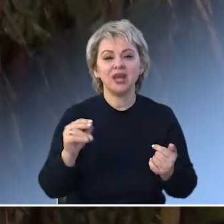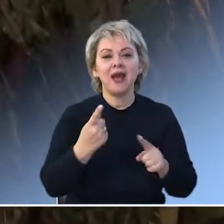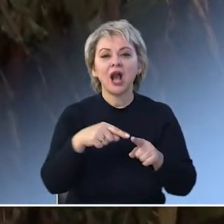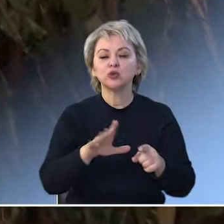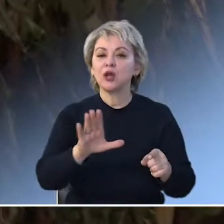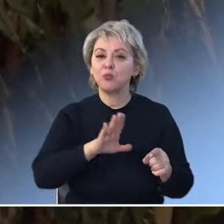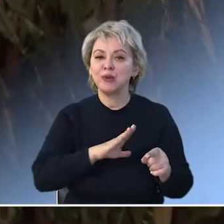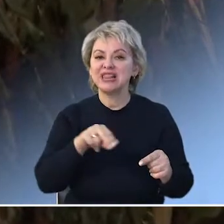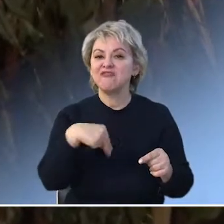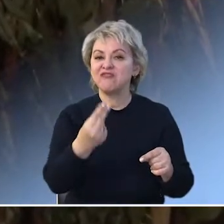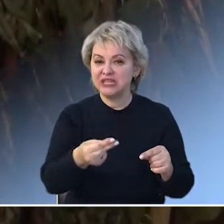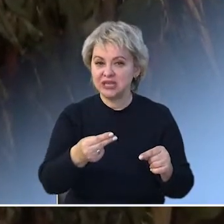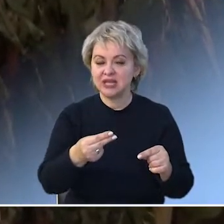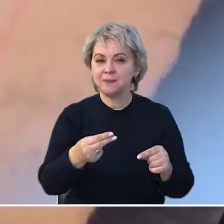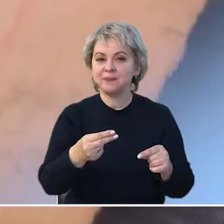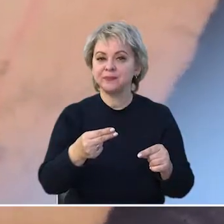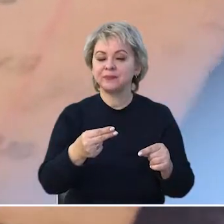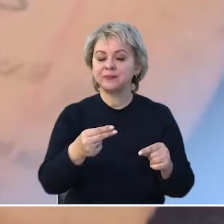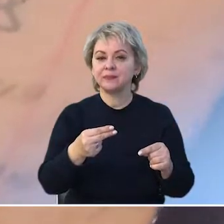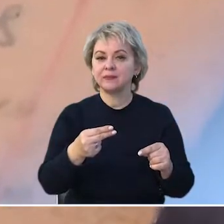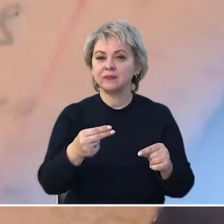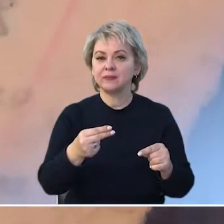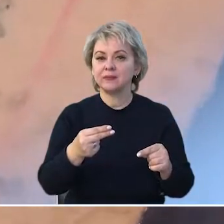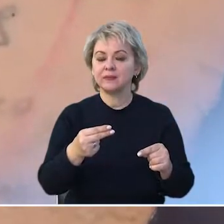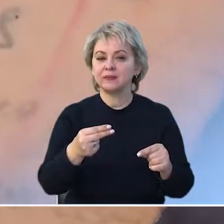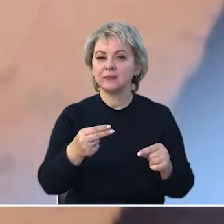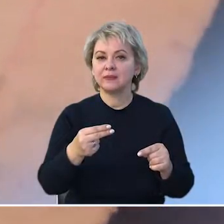удостоверение, которое было выдано